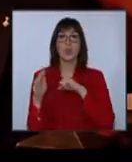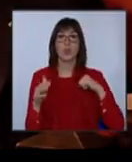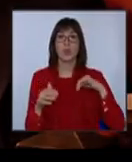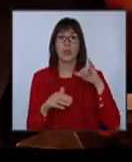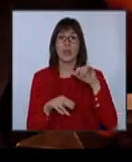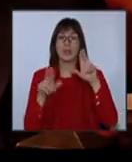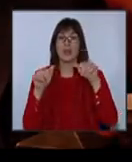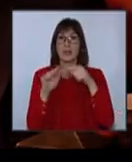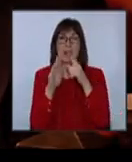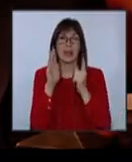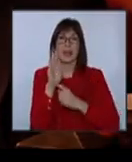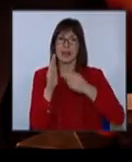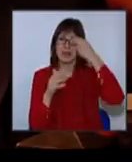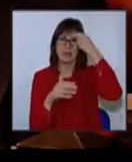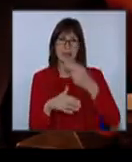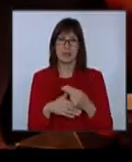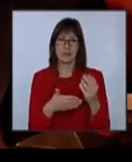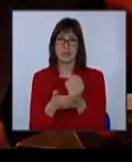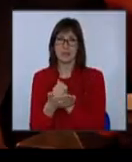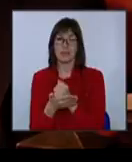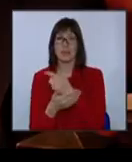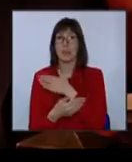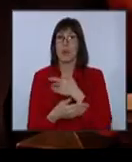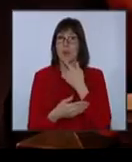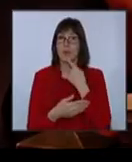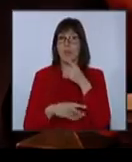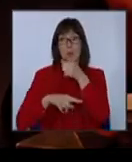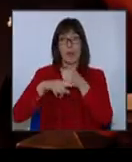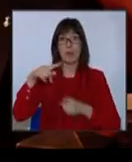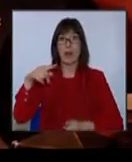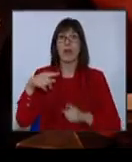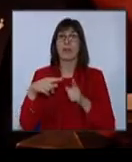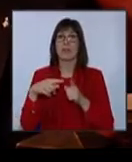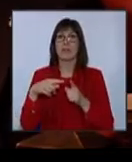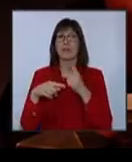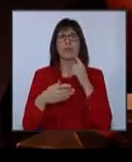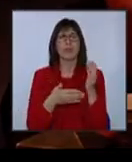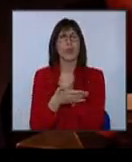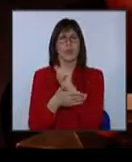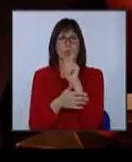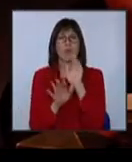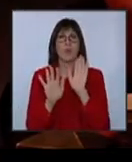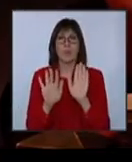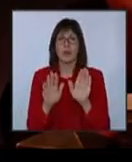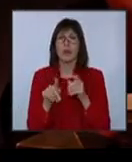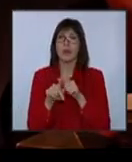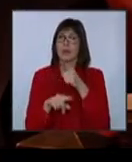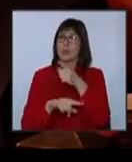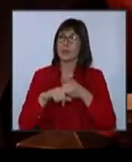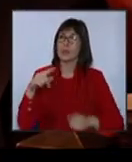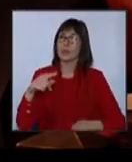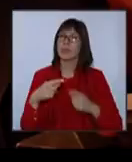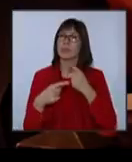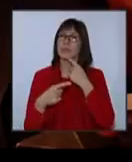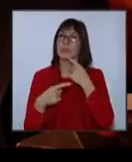de legalitat. Està clar que una bona part dels regidors d'aquest Ajuntament, no tots, evidentment, ni respecten la